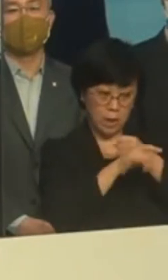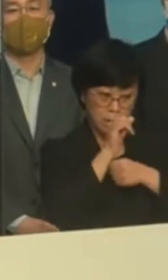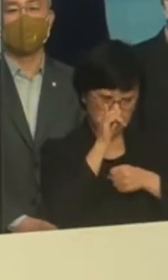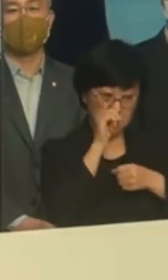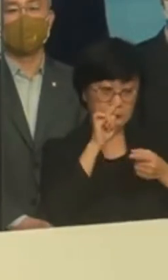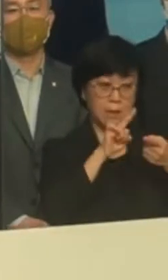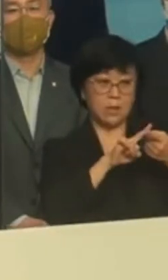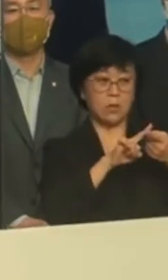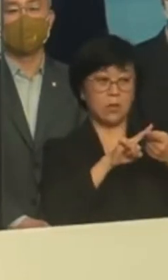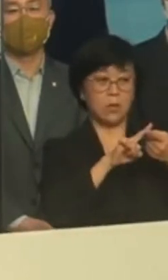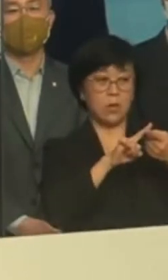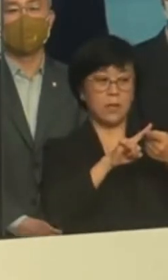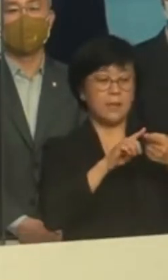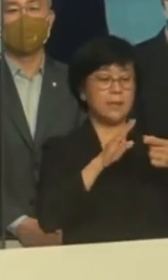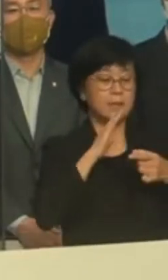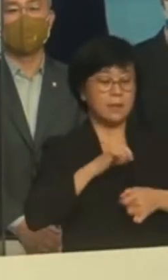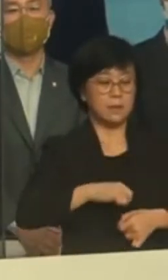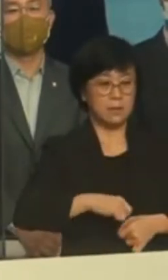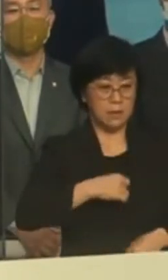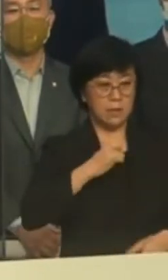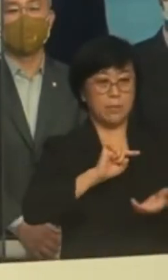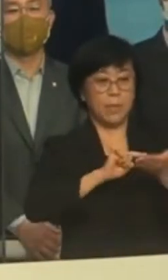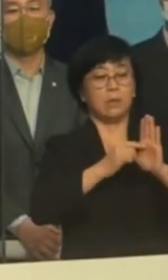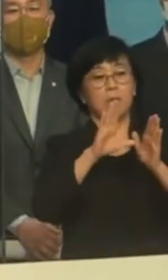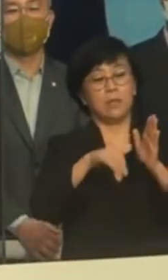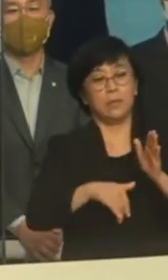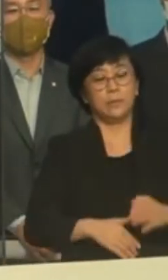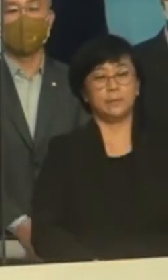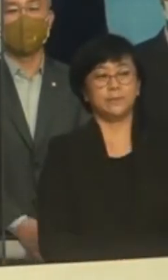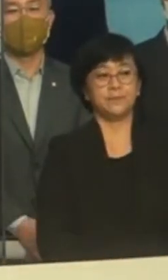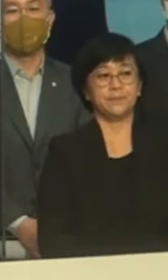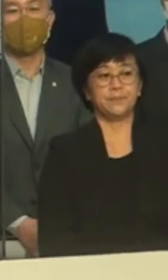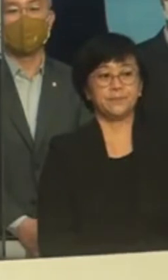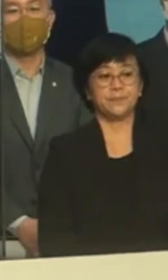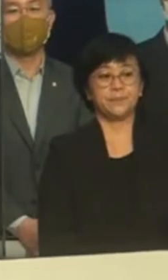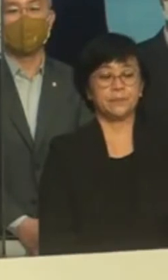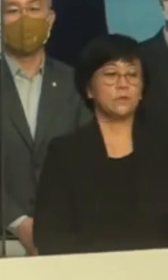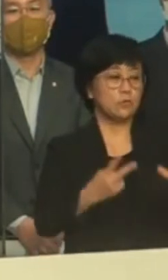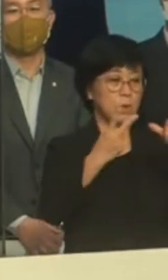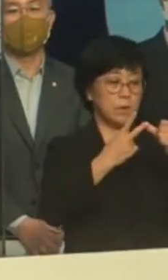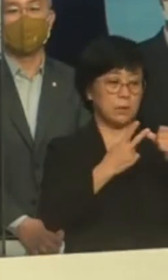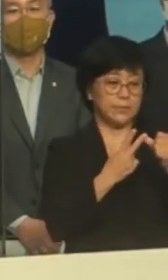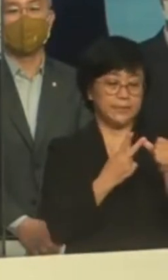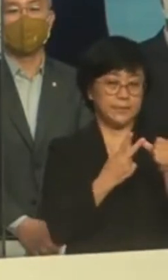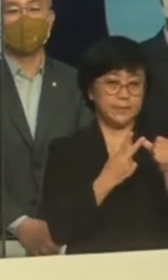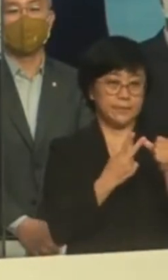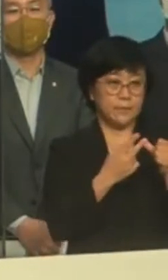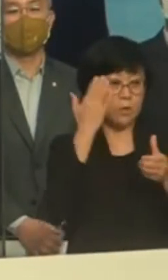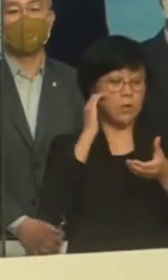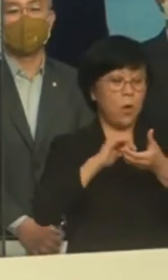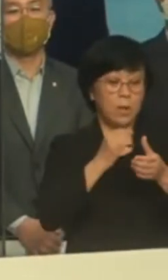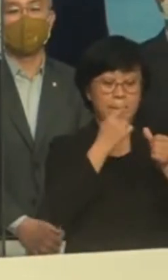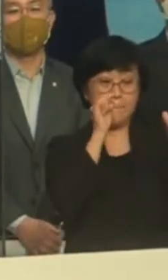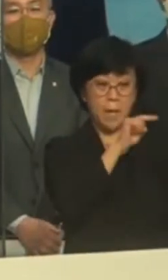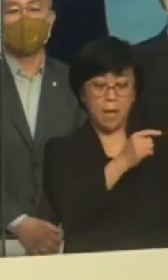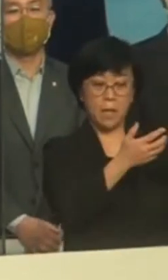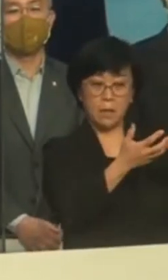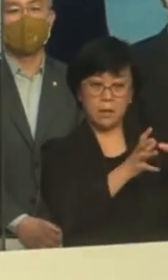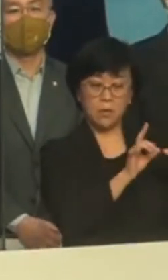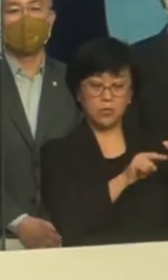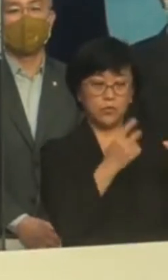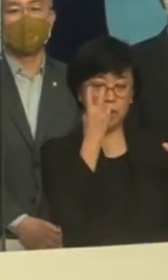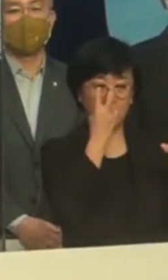있었는지 이 진실을 이제 밝혀야겠습니다. 두 번째로 청와대 하명 수사로